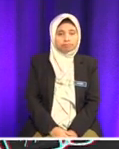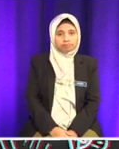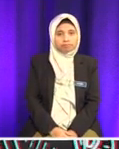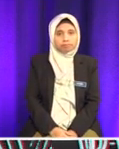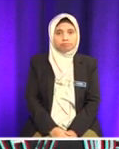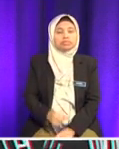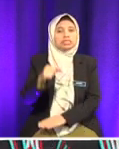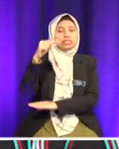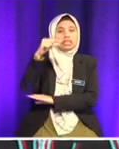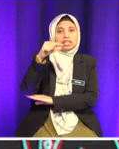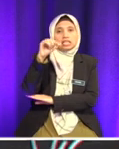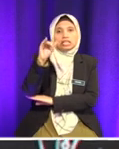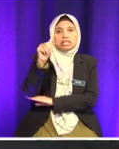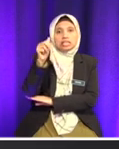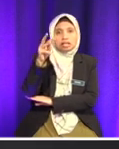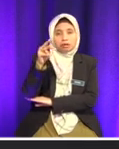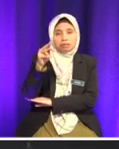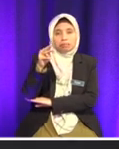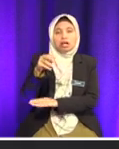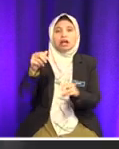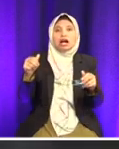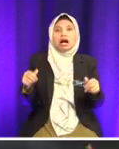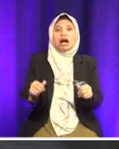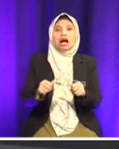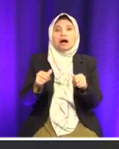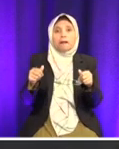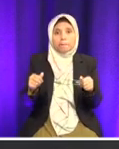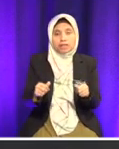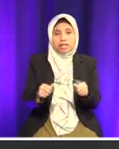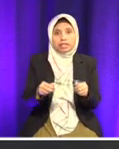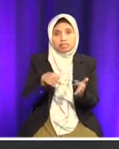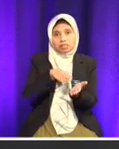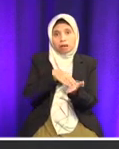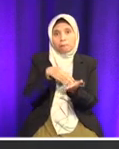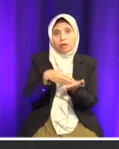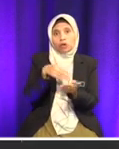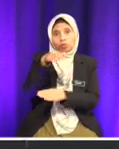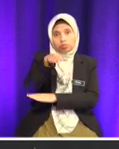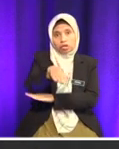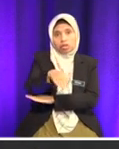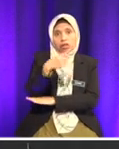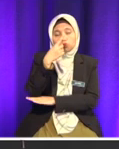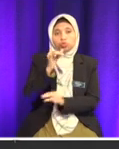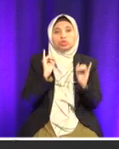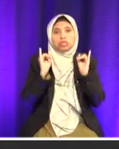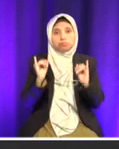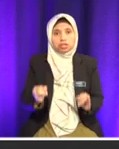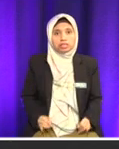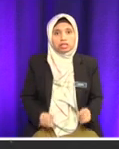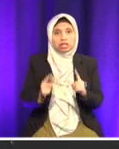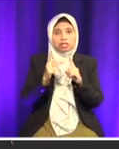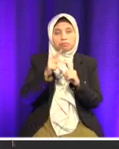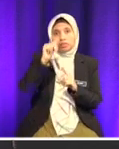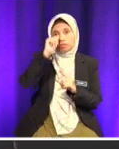dia mulai ini ialah amalan bangun malam untuk beribadah kepada Allah Subhanahu Wa Ta'ala seperti